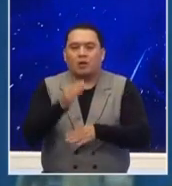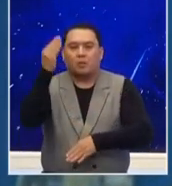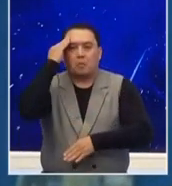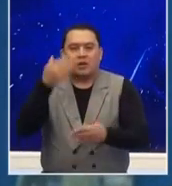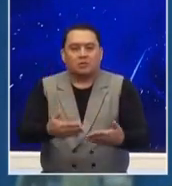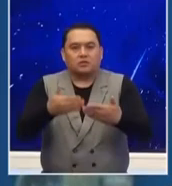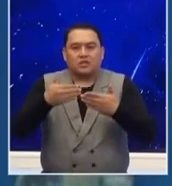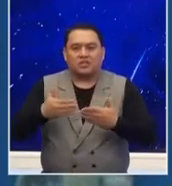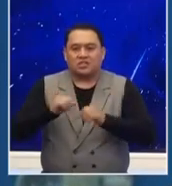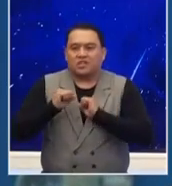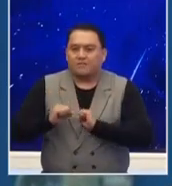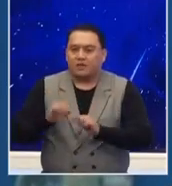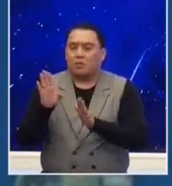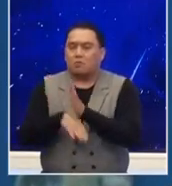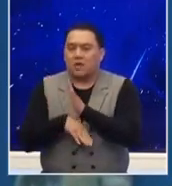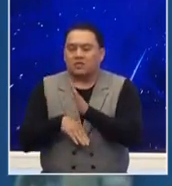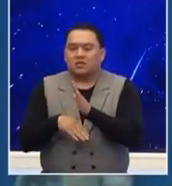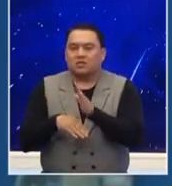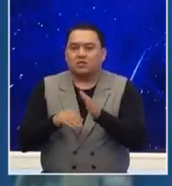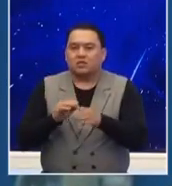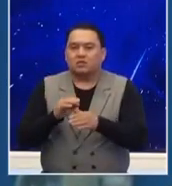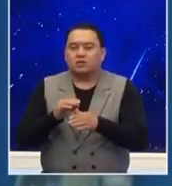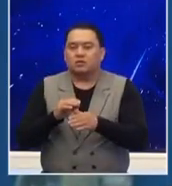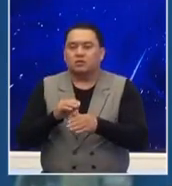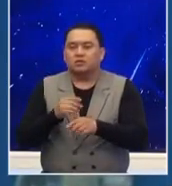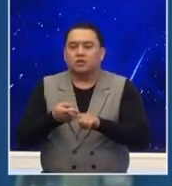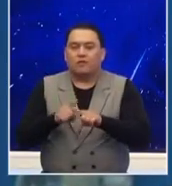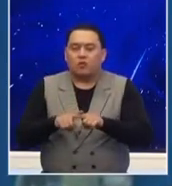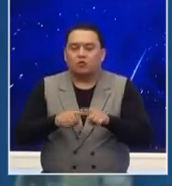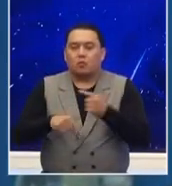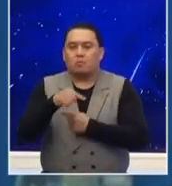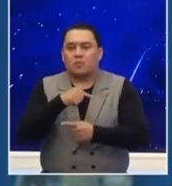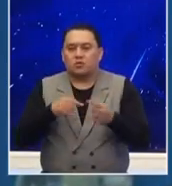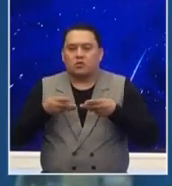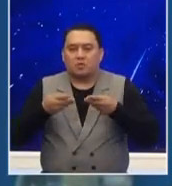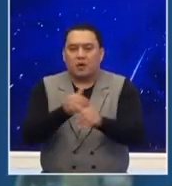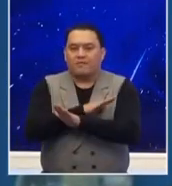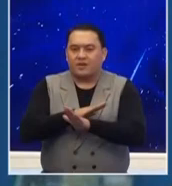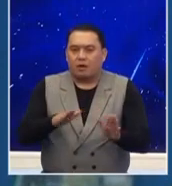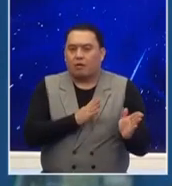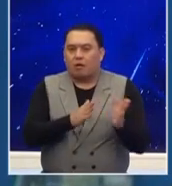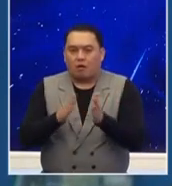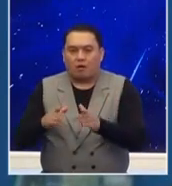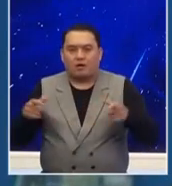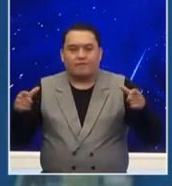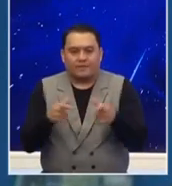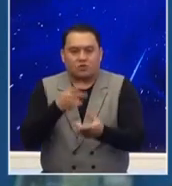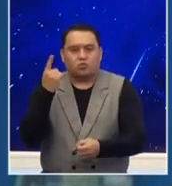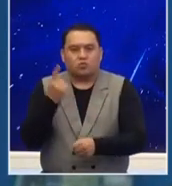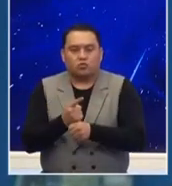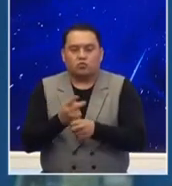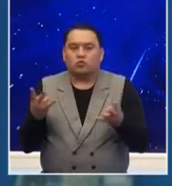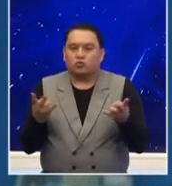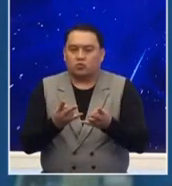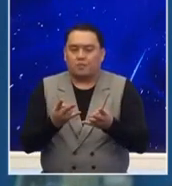меры? Естественно, без искусственного давления на бизнес, с тем, чтобы все же карантинный порядок соблюдался во